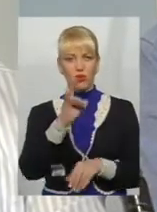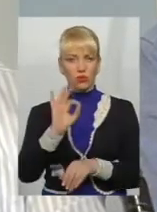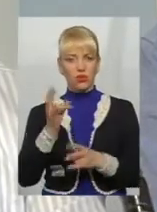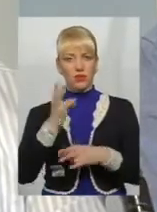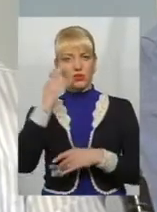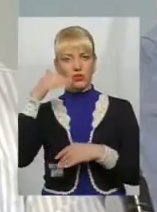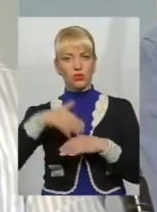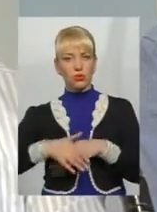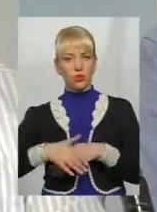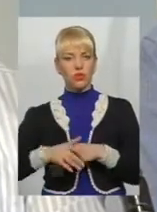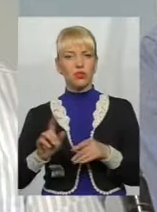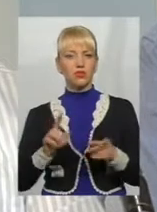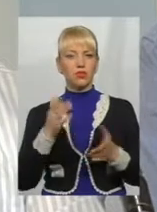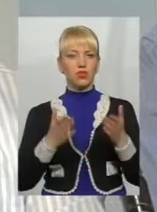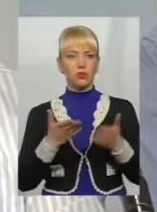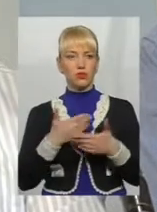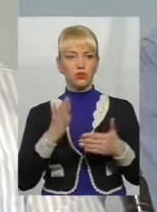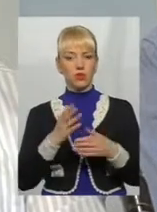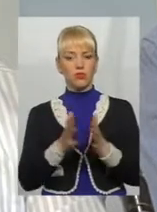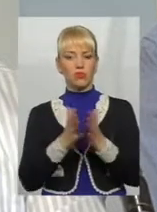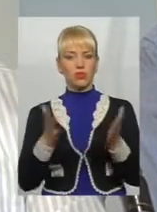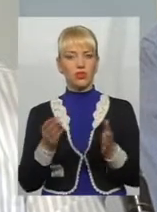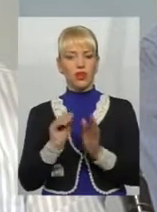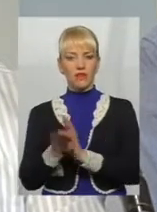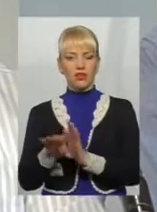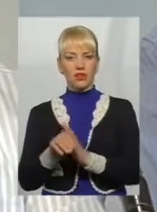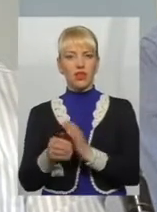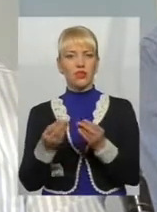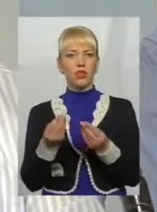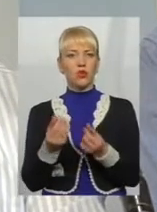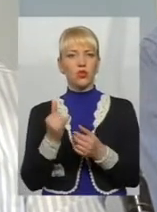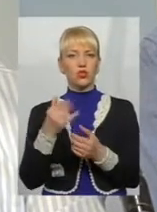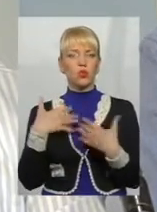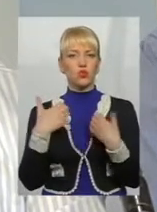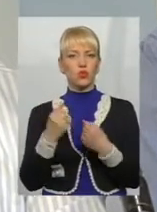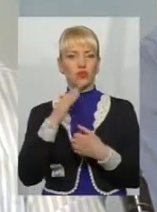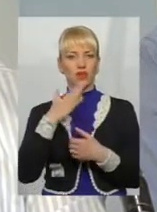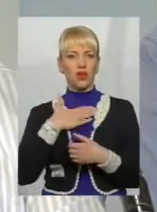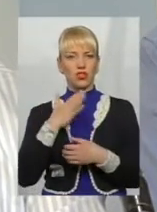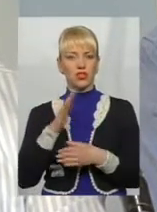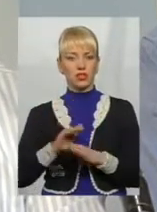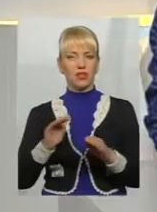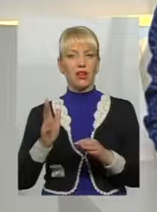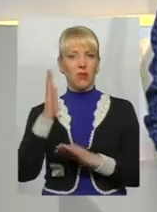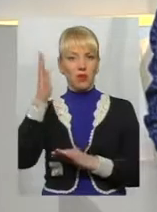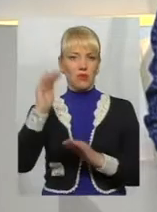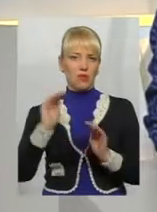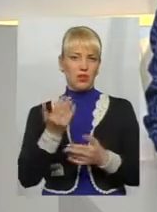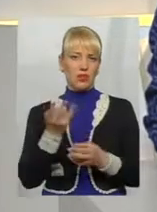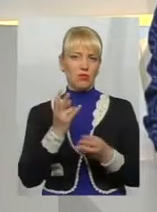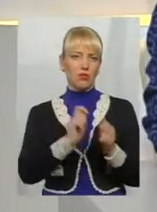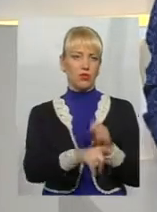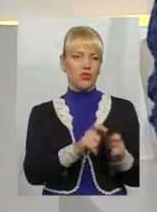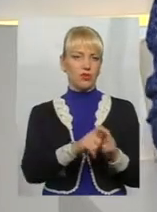зрозуміти, що якщо ми більше будемо вкладати грошей в здоров'я наших дітей, нам в майбутньому менше потрібно буде фінансувати